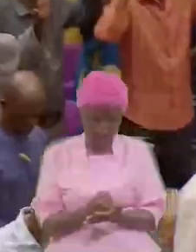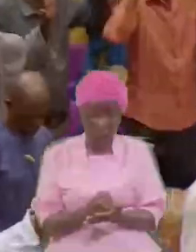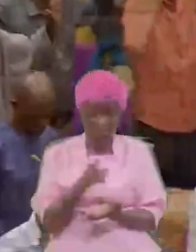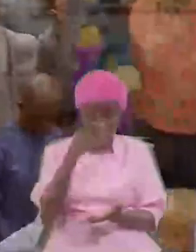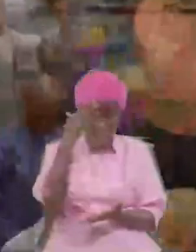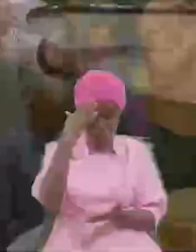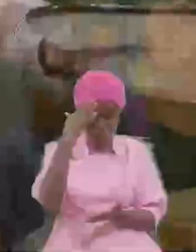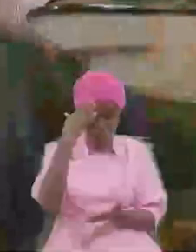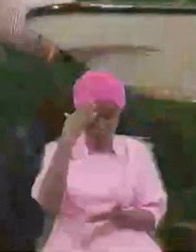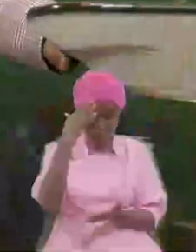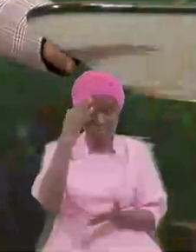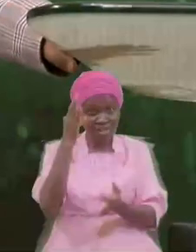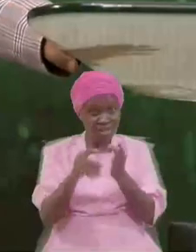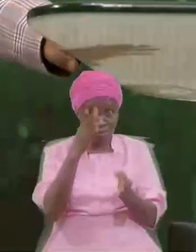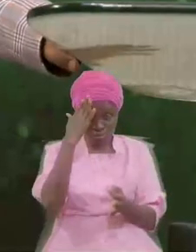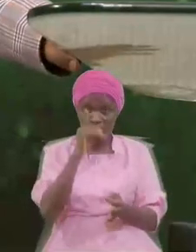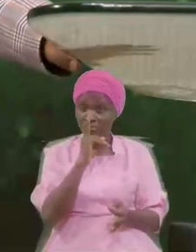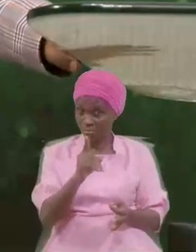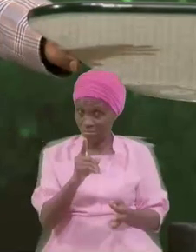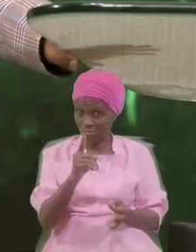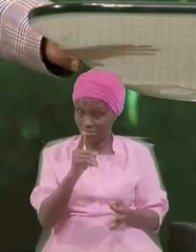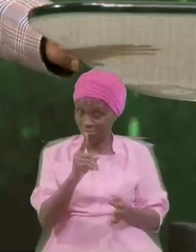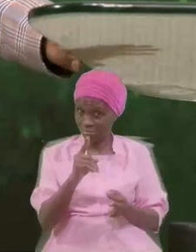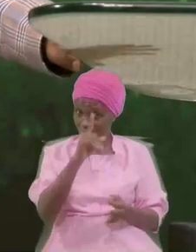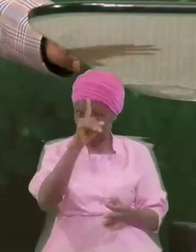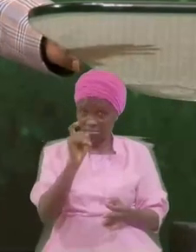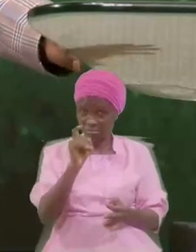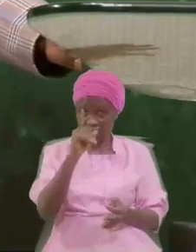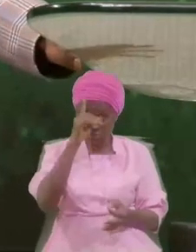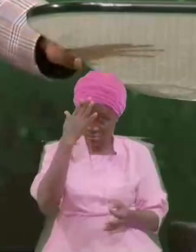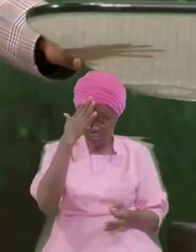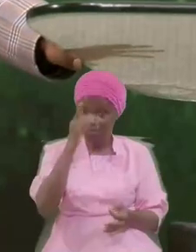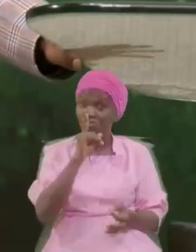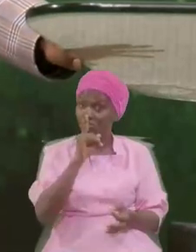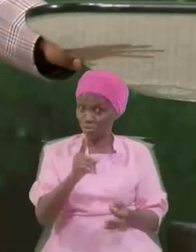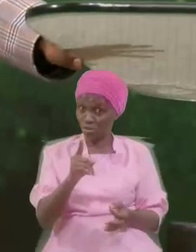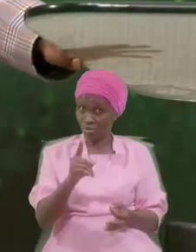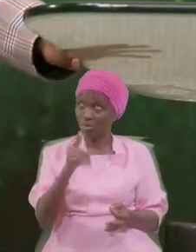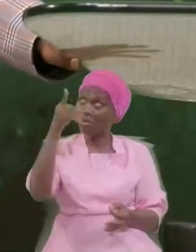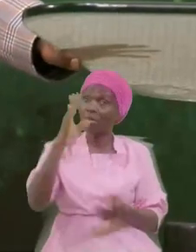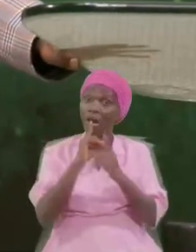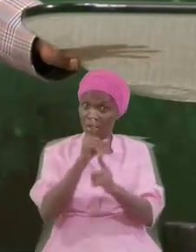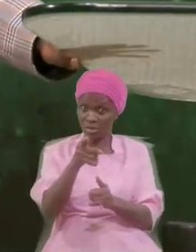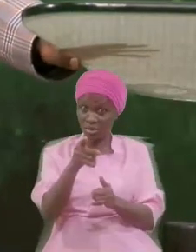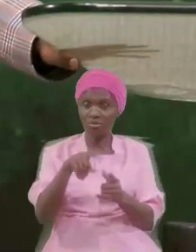savez, si vous êtes sûr, si vous en êtes sûr, vous êtes sûr que vos prières sont